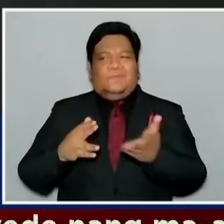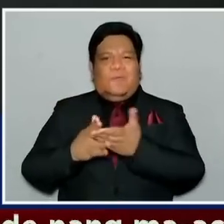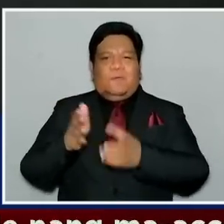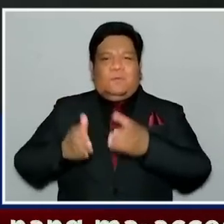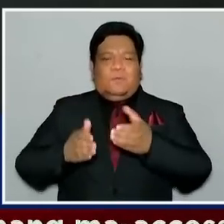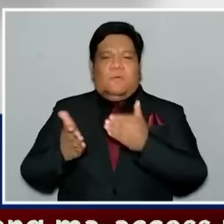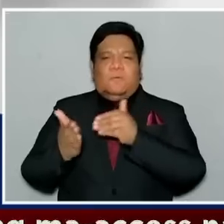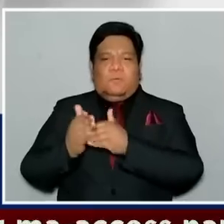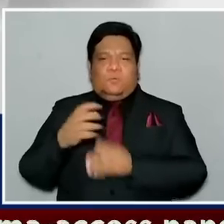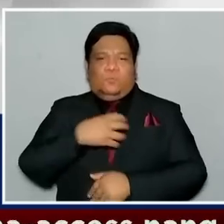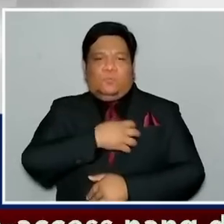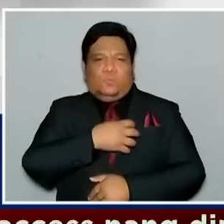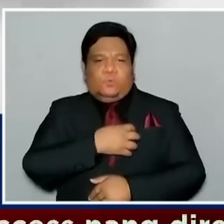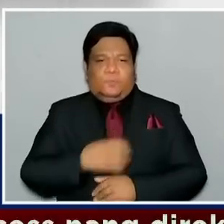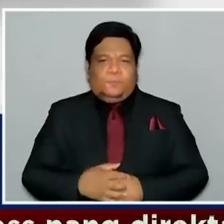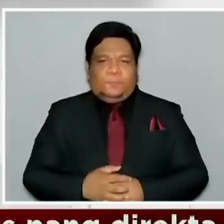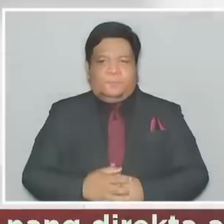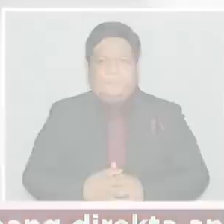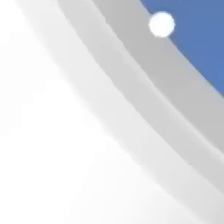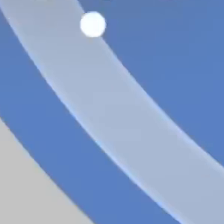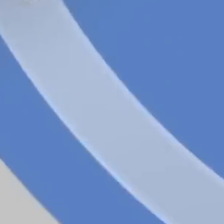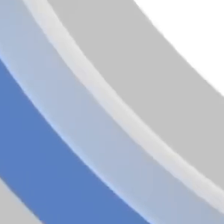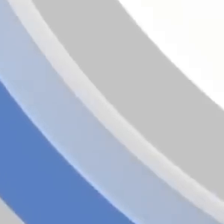sa mga pulis.